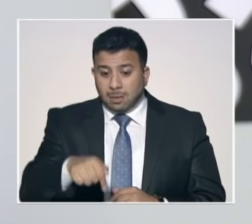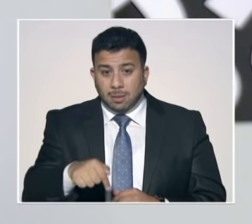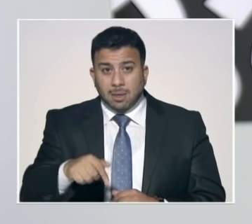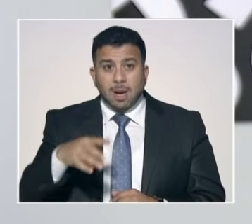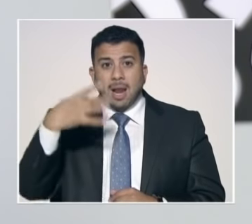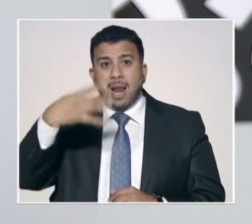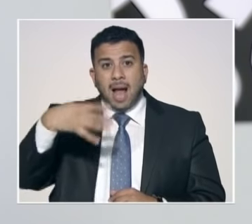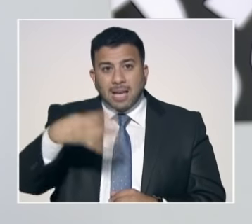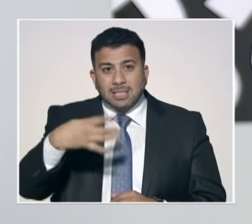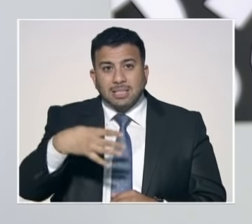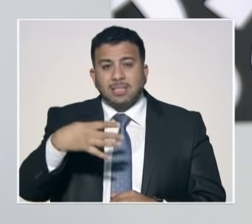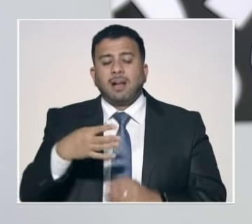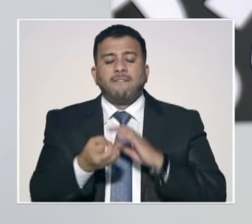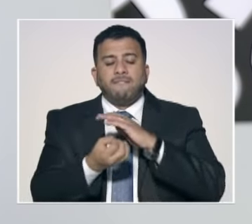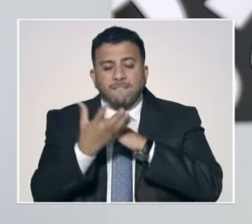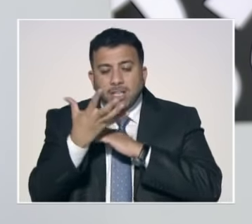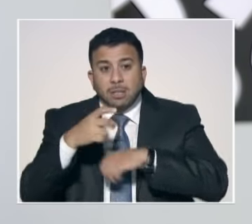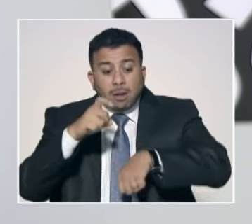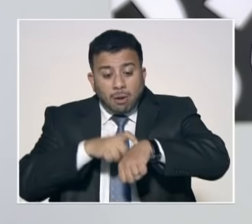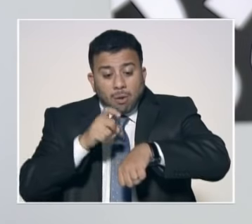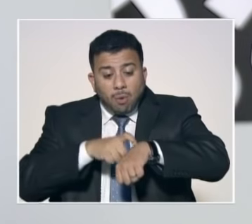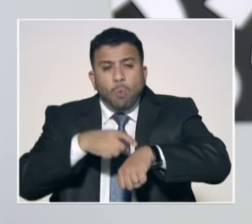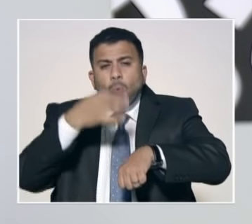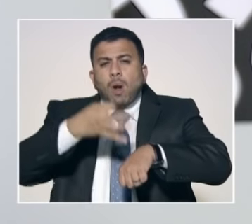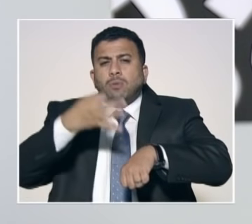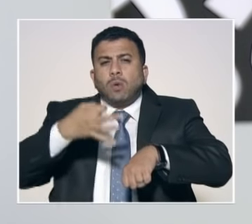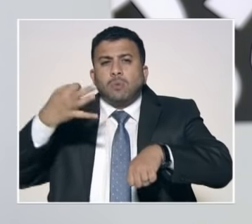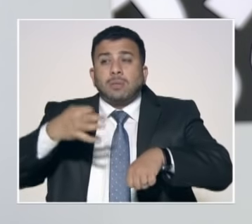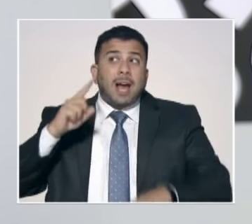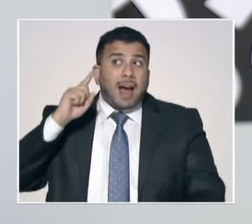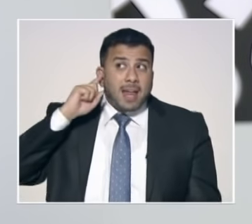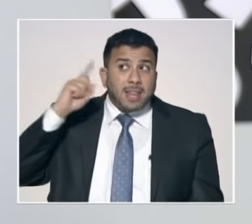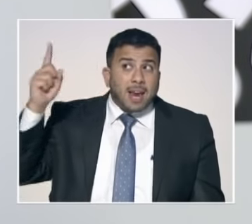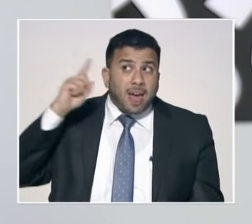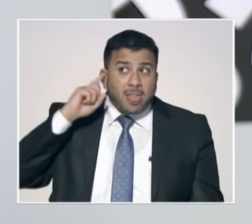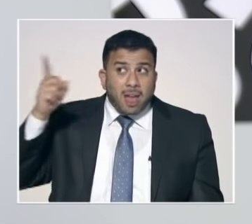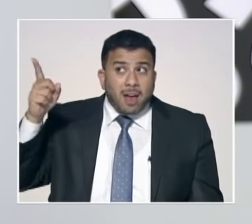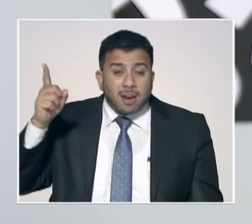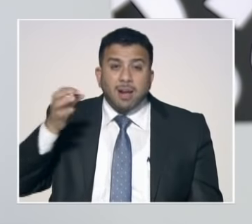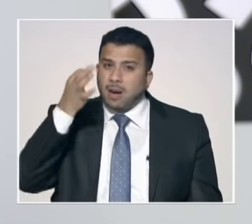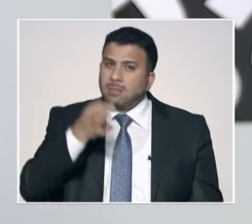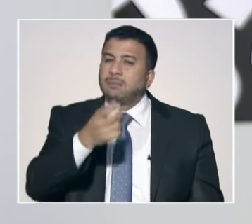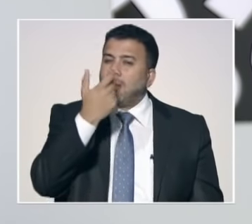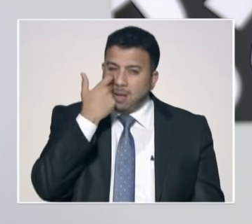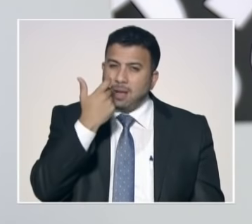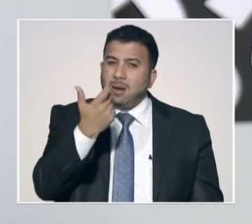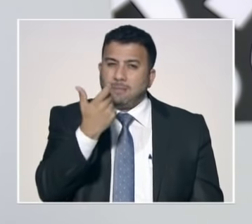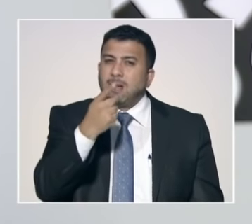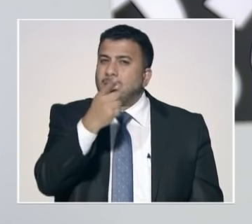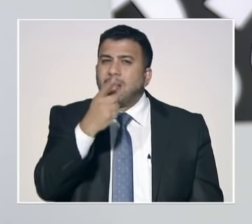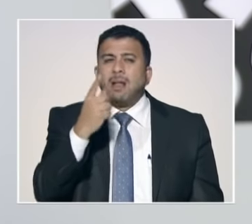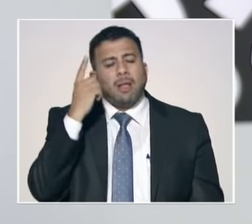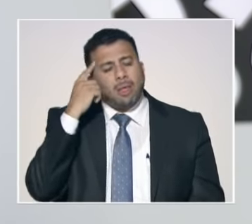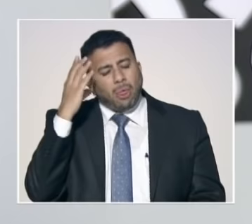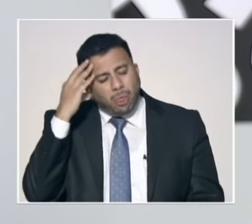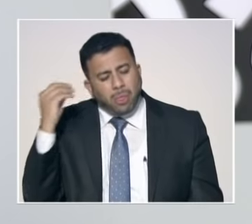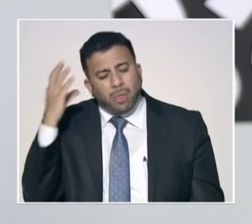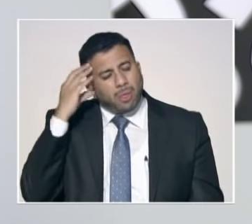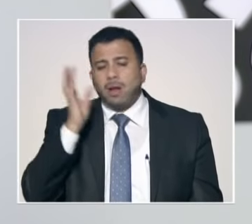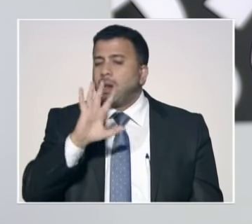العصر والظهر والفجر كل صلاة لها وقتها. فلا بد يا أخت الفاضل وحاول وحرصي بارك الله فيك أنك تتذكرين